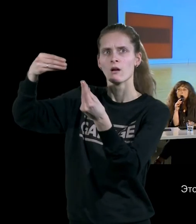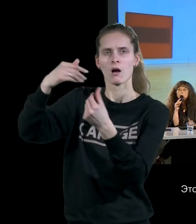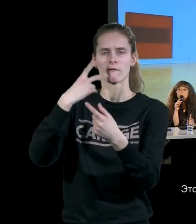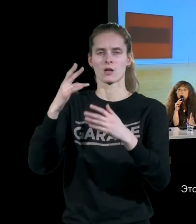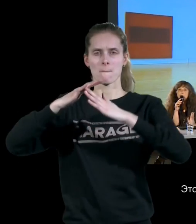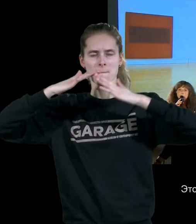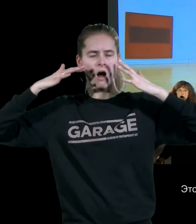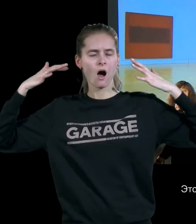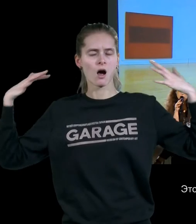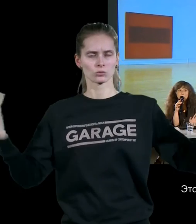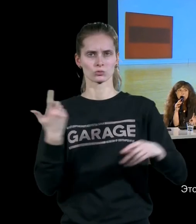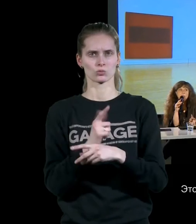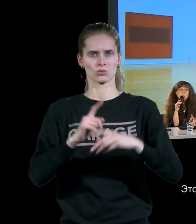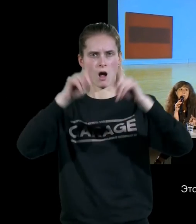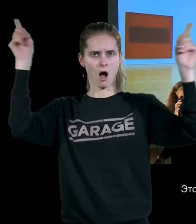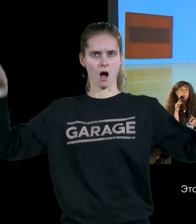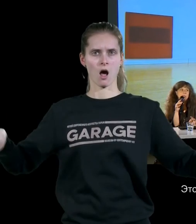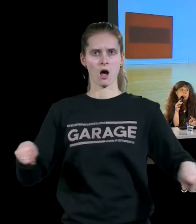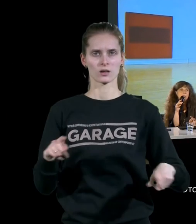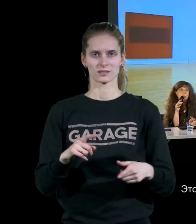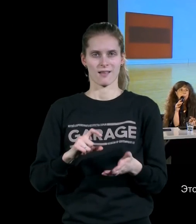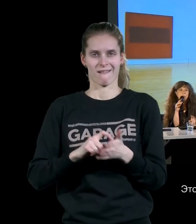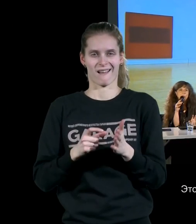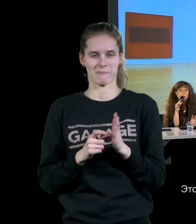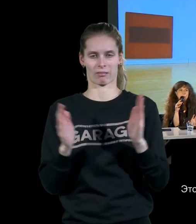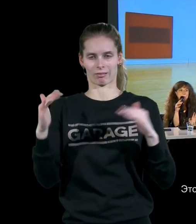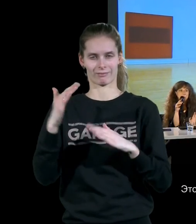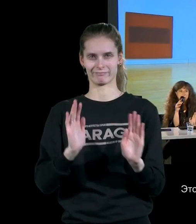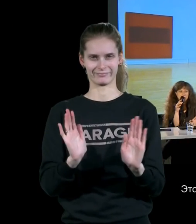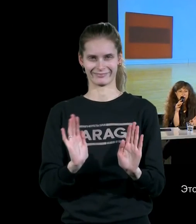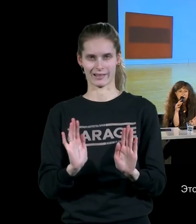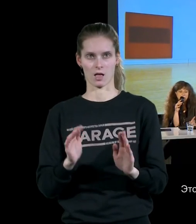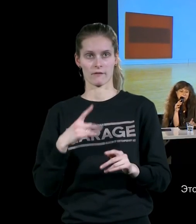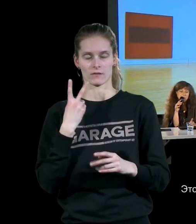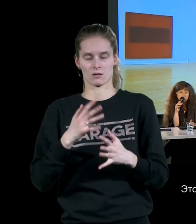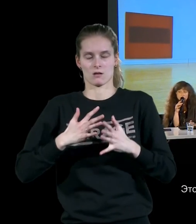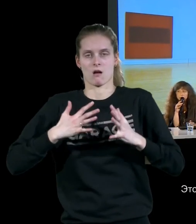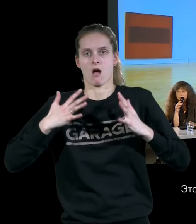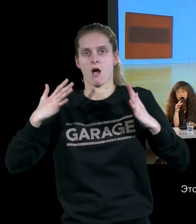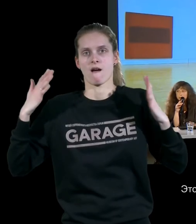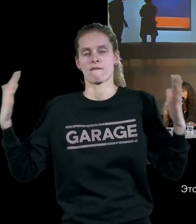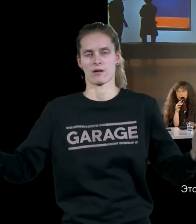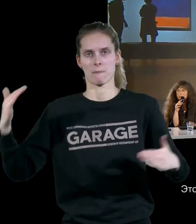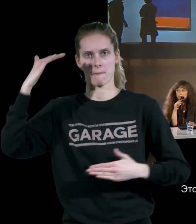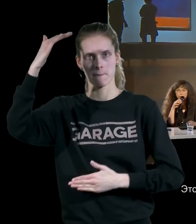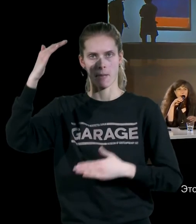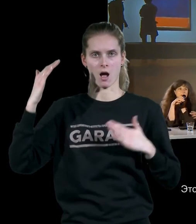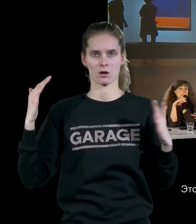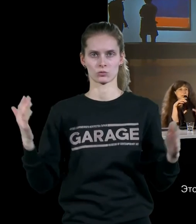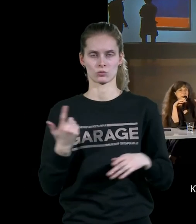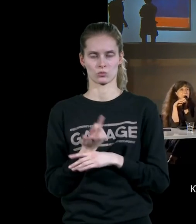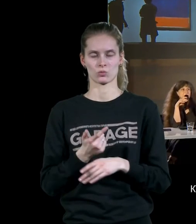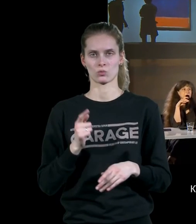но как бы не кабинетного размера. Полотна, как в разном там, в традиционном